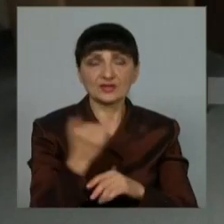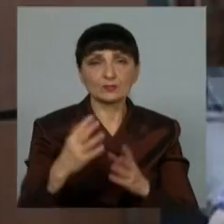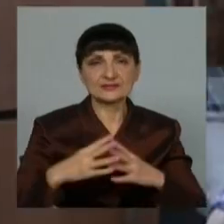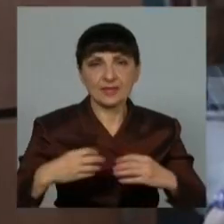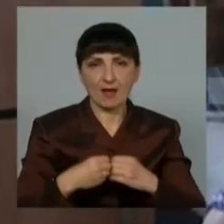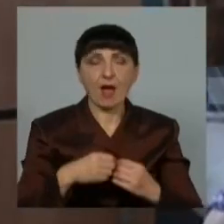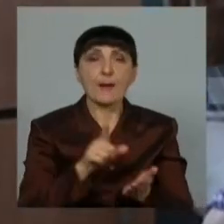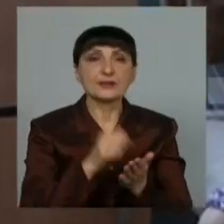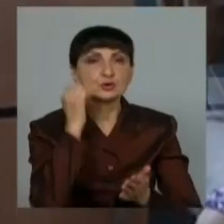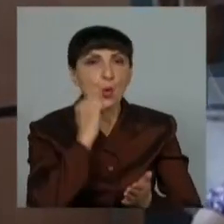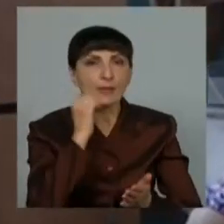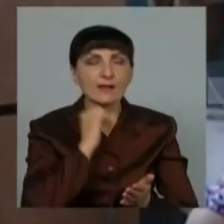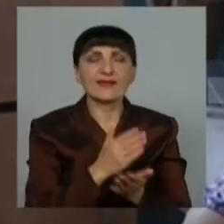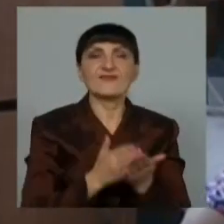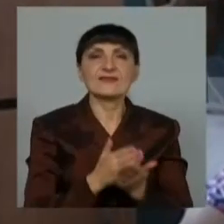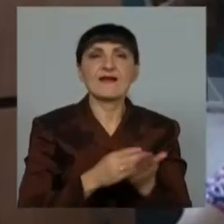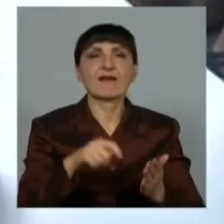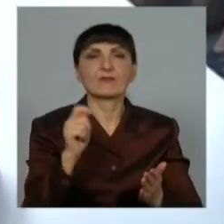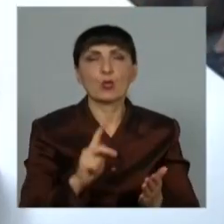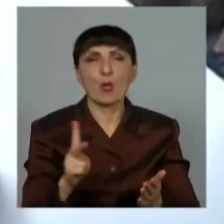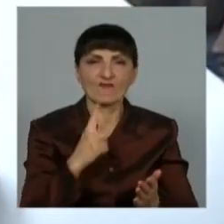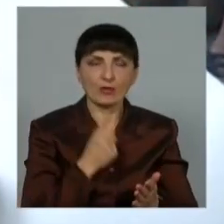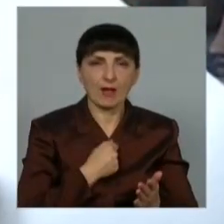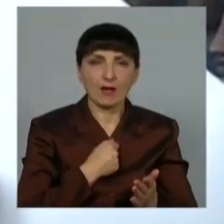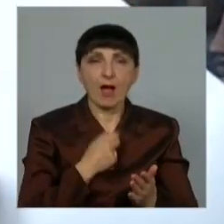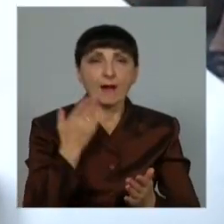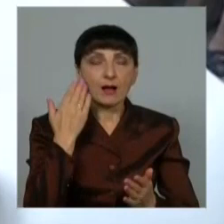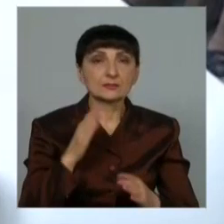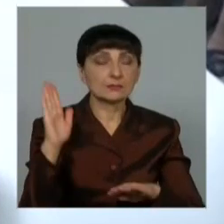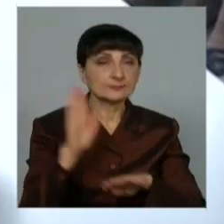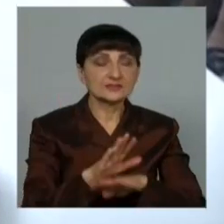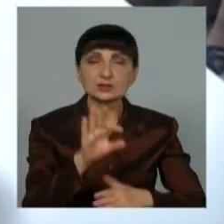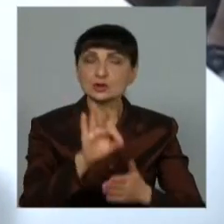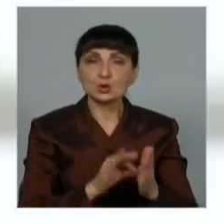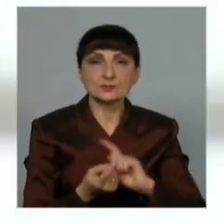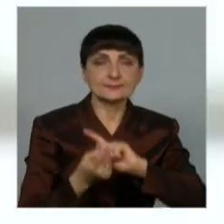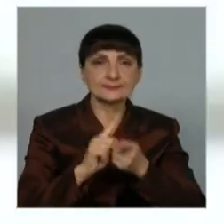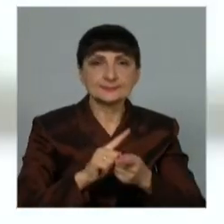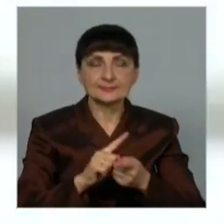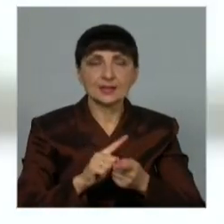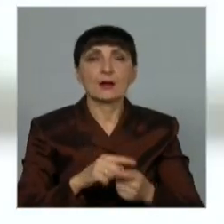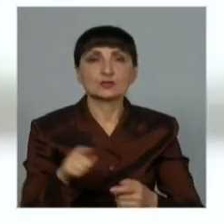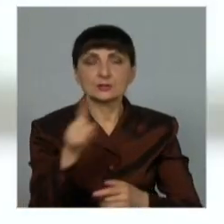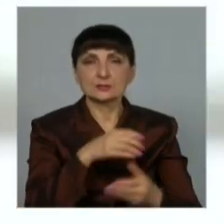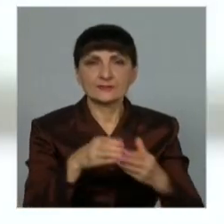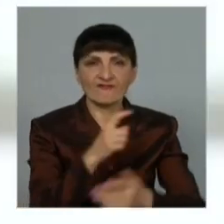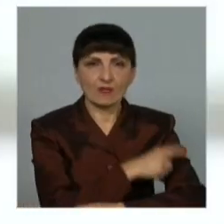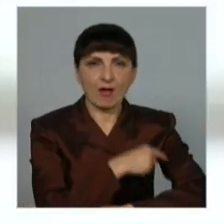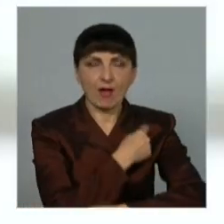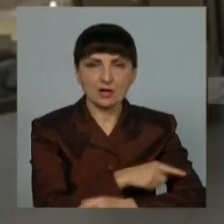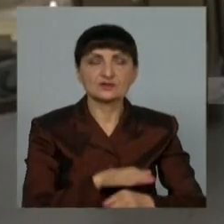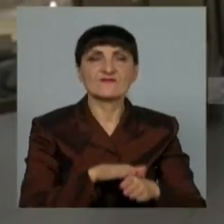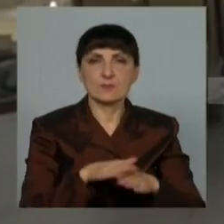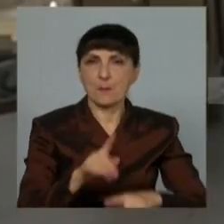семей, пенсионеры и ветераны вооруженных сил. Когда поступила команда срочно перепрофилироваться, личный состав госпиталя выполнил